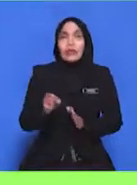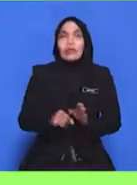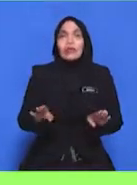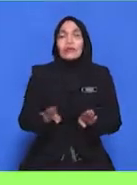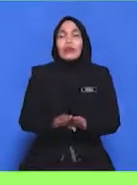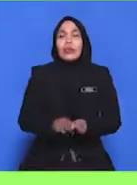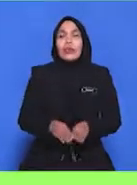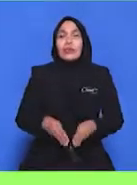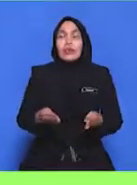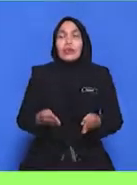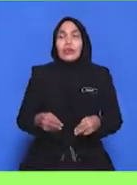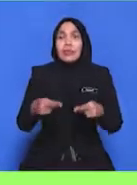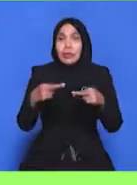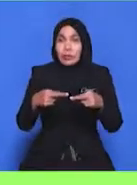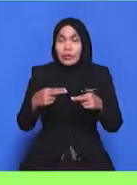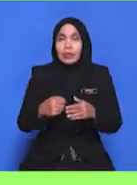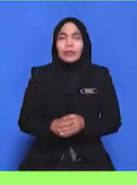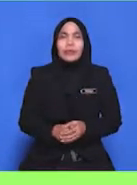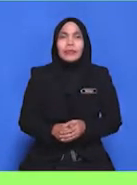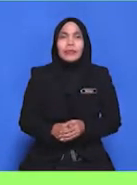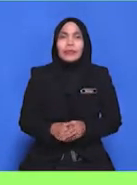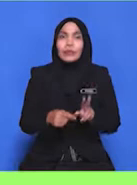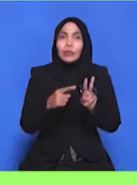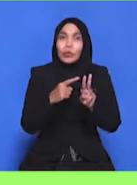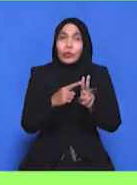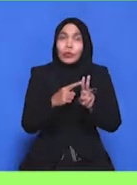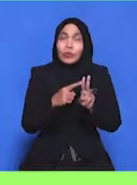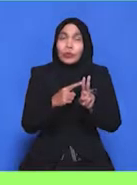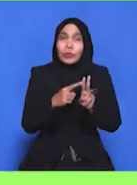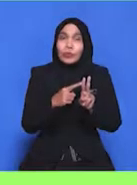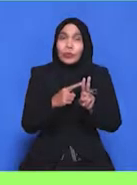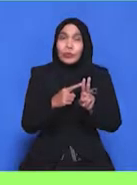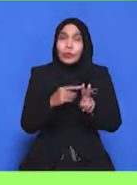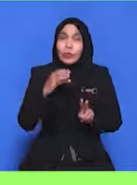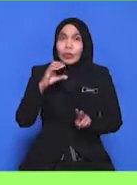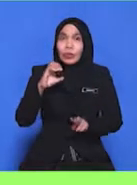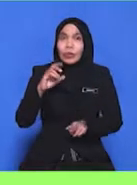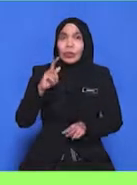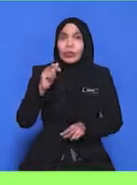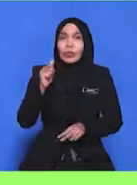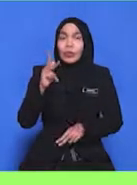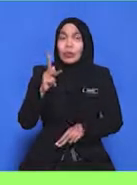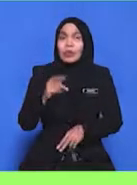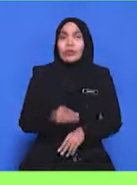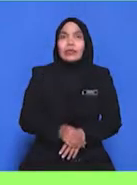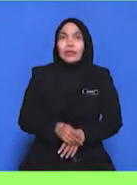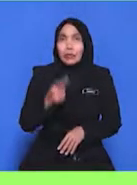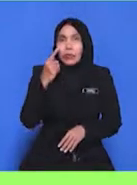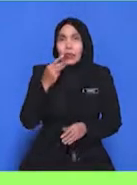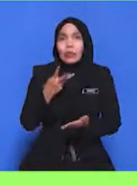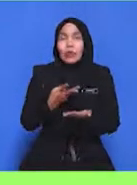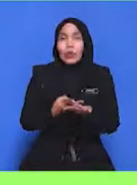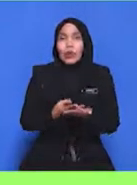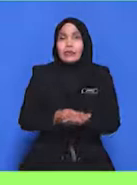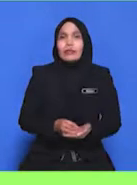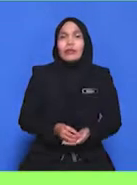dalam urusan pentadbiran negara. Kedua, mencetak mata wang dinar Islam pertama